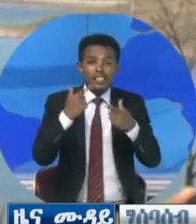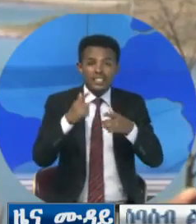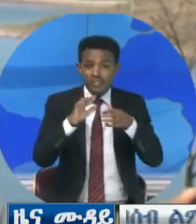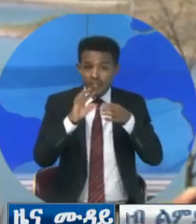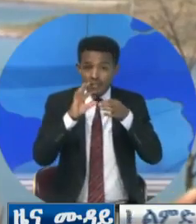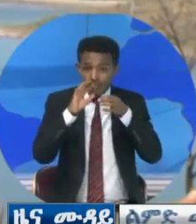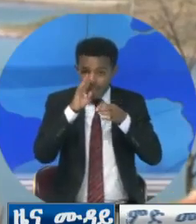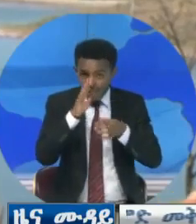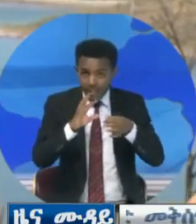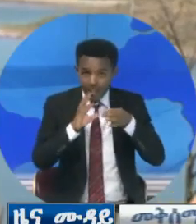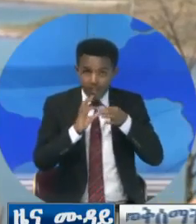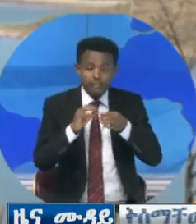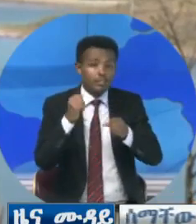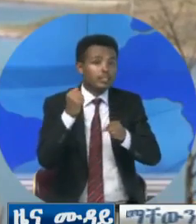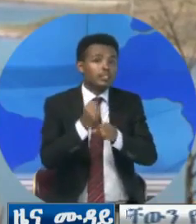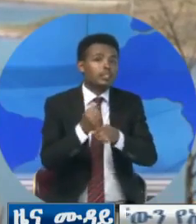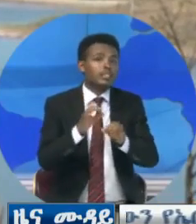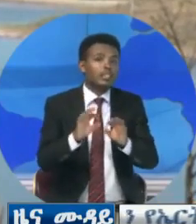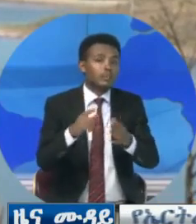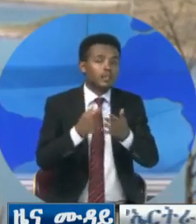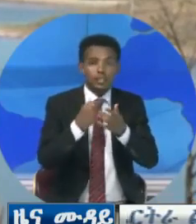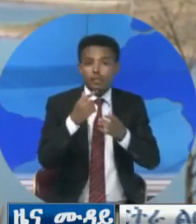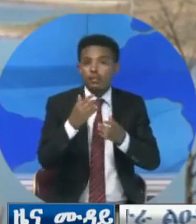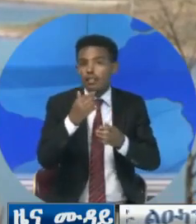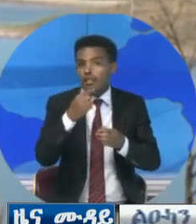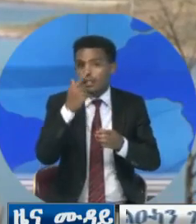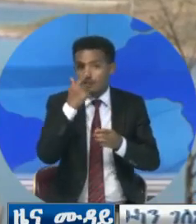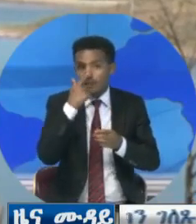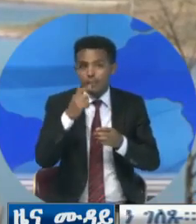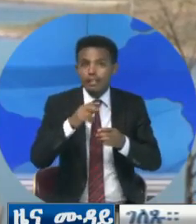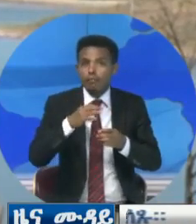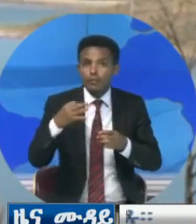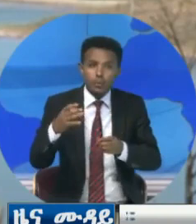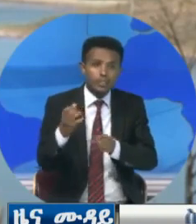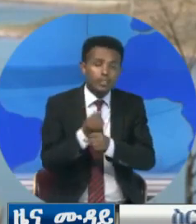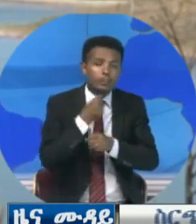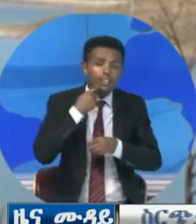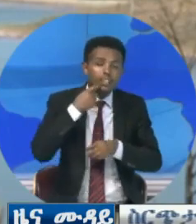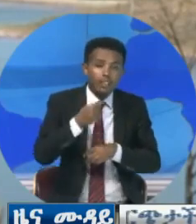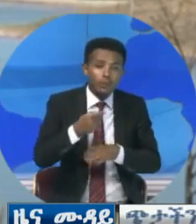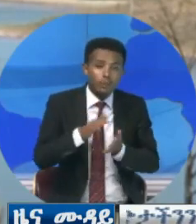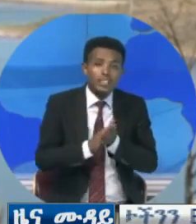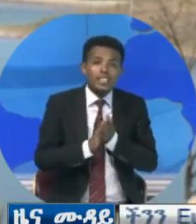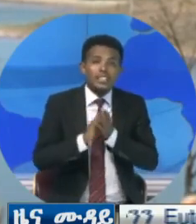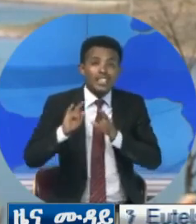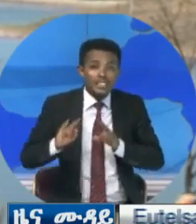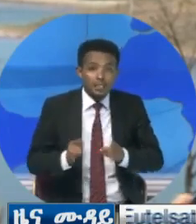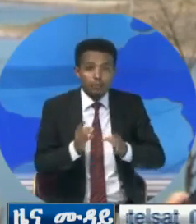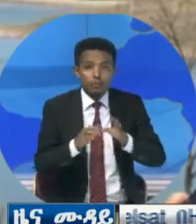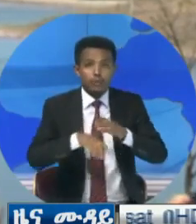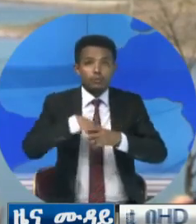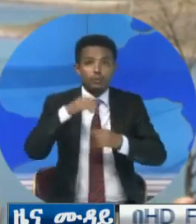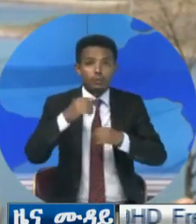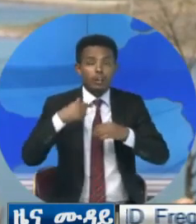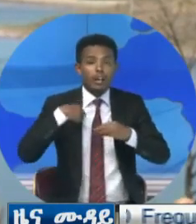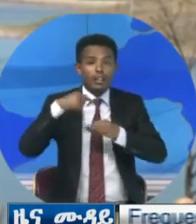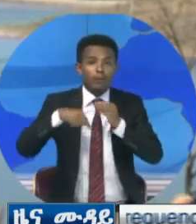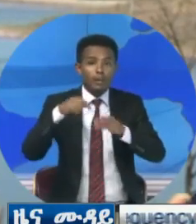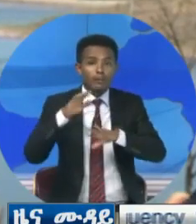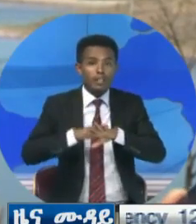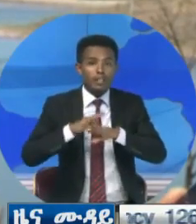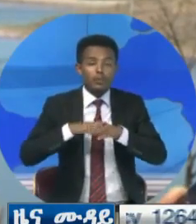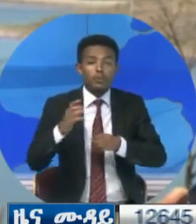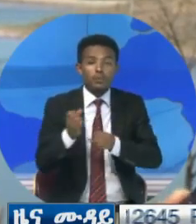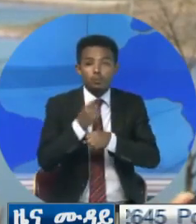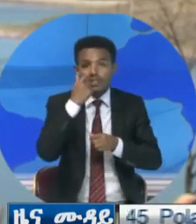የማያያዝ ሁኔታዎች የሉም። ስለዚህ ይሄን ልምድ በደንብ ወስደንበታል ነው ያሉት። አንዳንዱም ከስልት ማስወጮ አካባቢም እንደዙ የወሰዱበት ልምድ አለ።